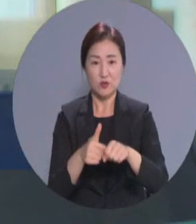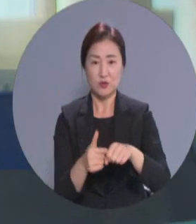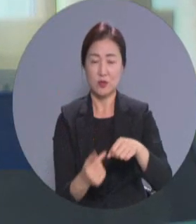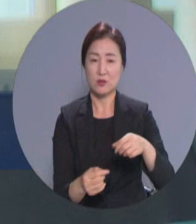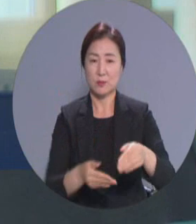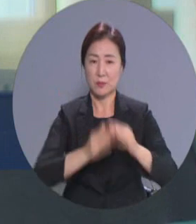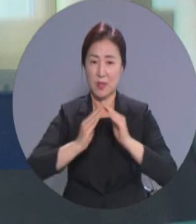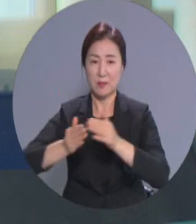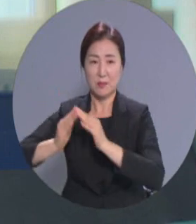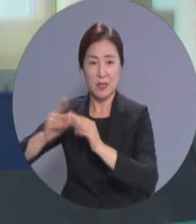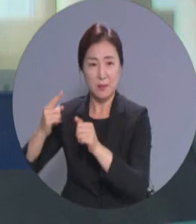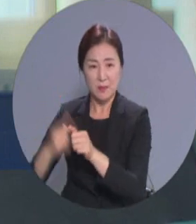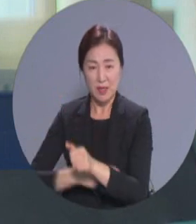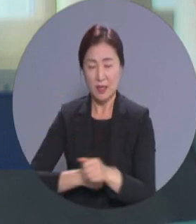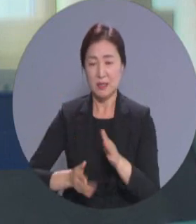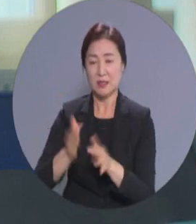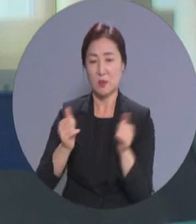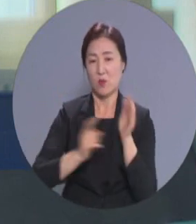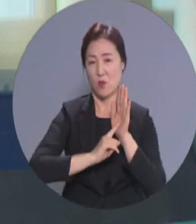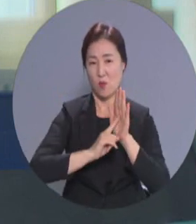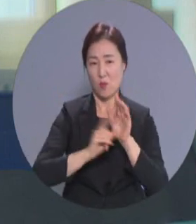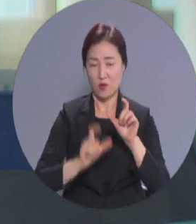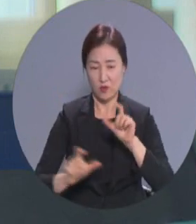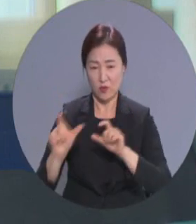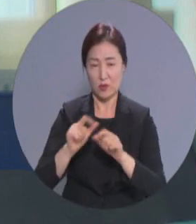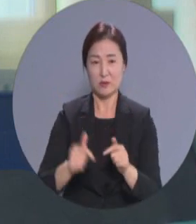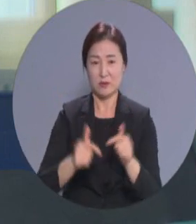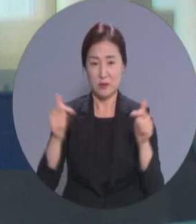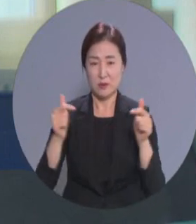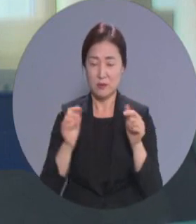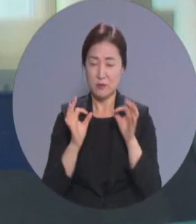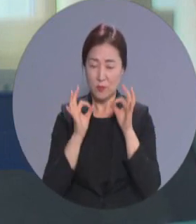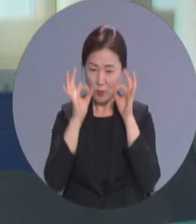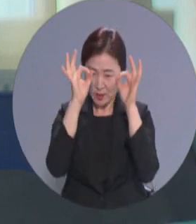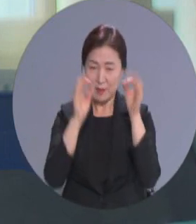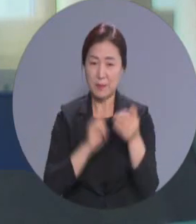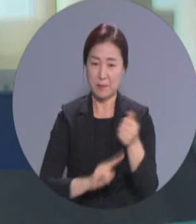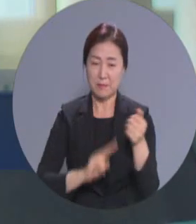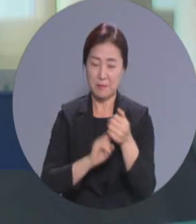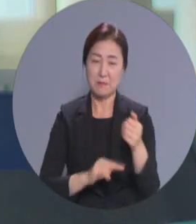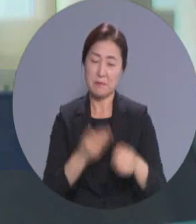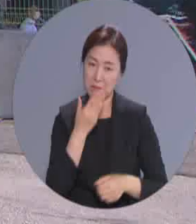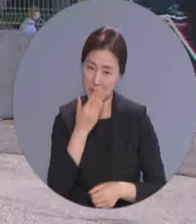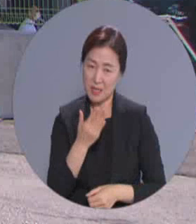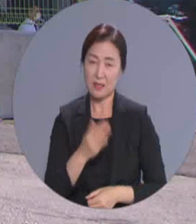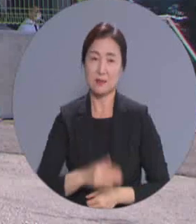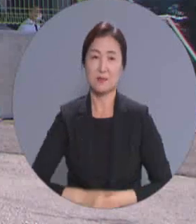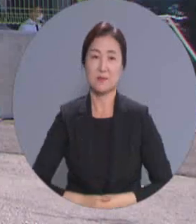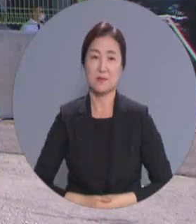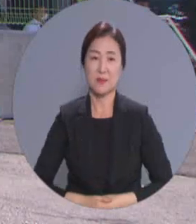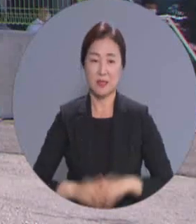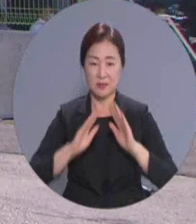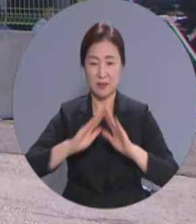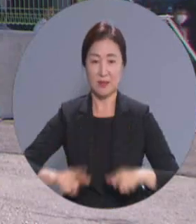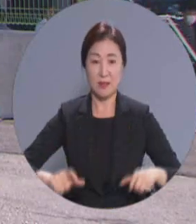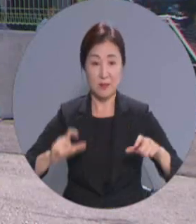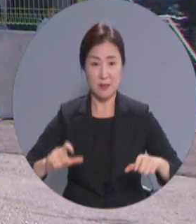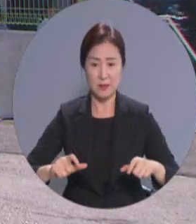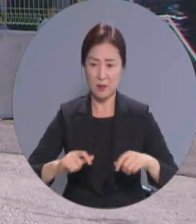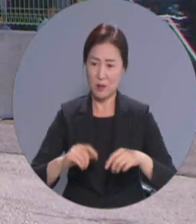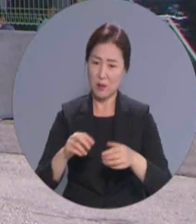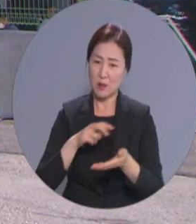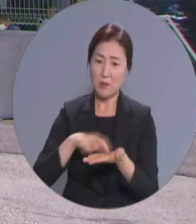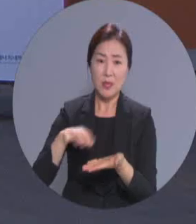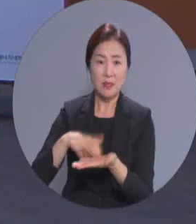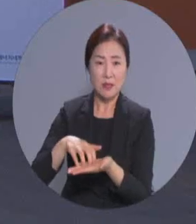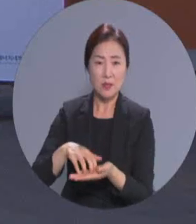시민 홍보 등을 조금 더 강화해 나간다면 조금 더 판매가 되지 않을까. 전남 지역 전체로 봐도